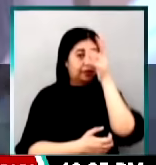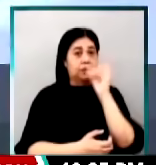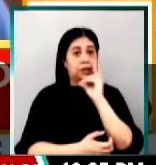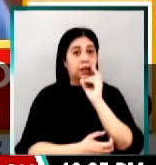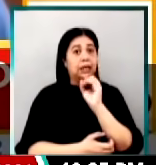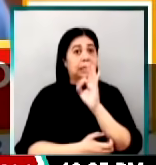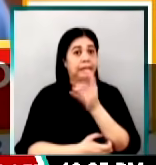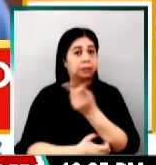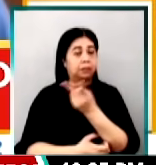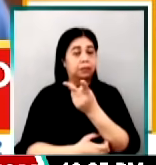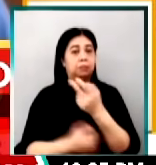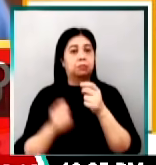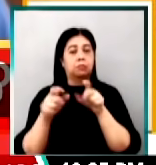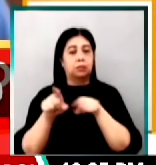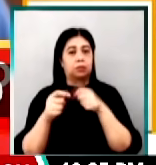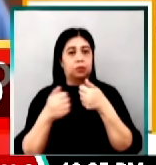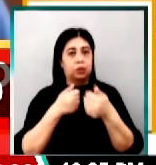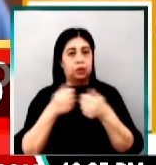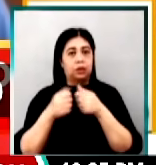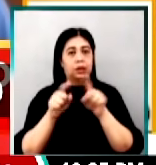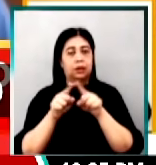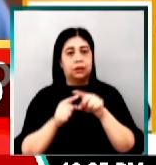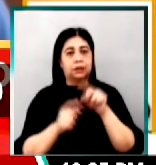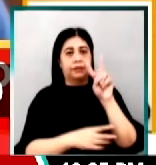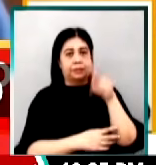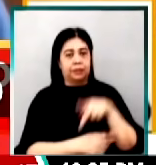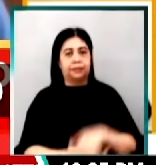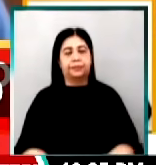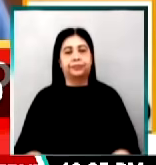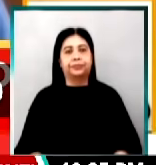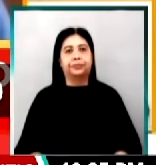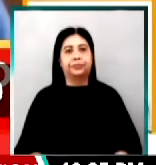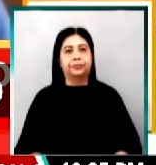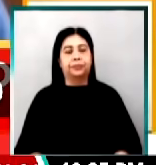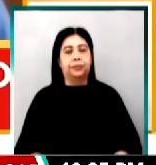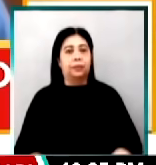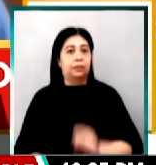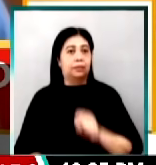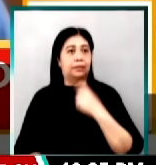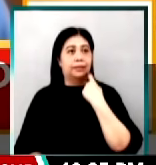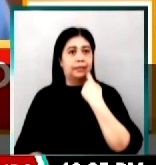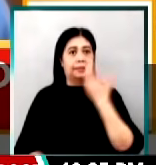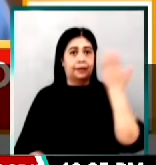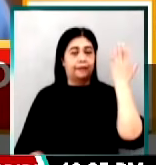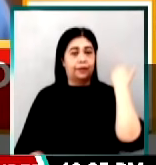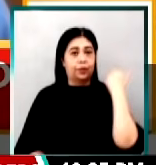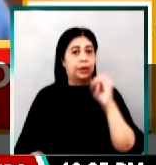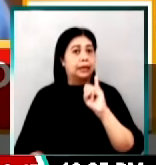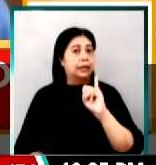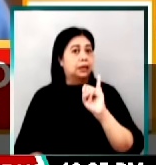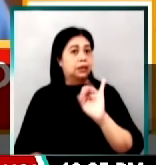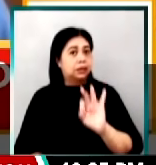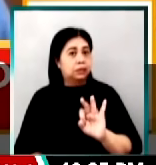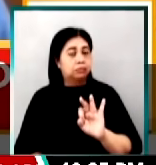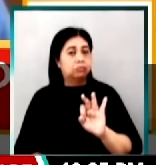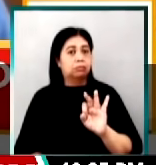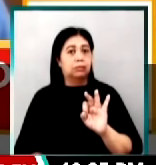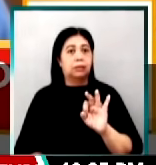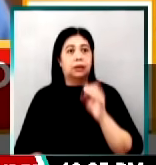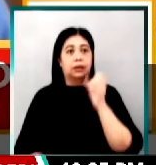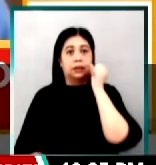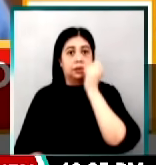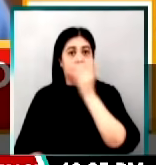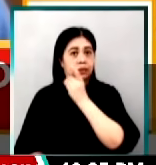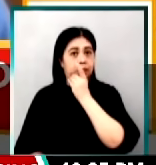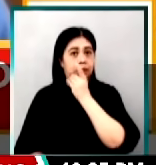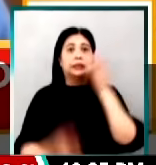bise. Excuse is not enough. That's why nagbanggit po ako ng statement before na if ever Ma'am Inday decides to